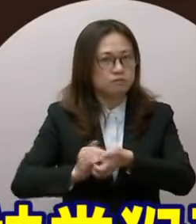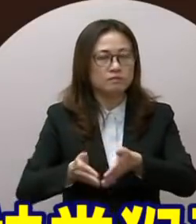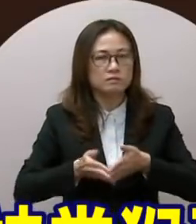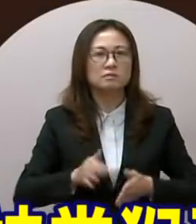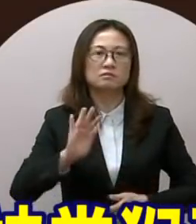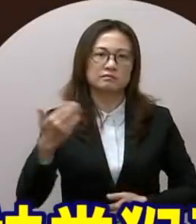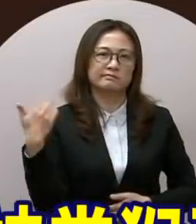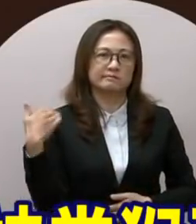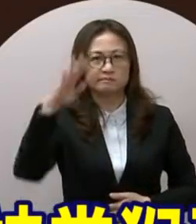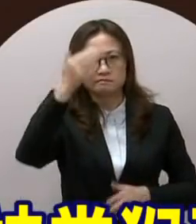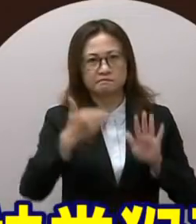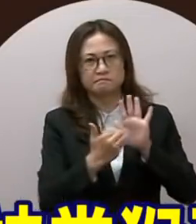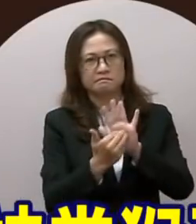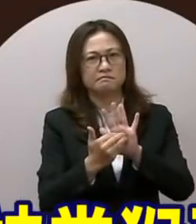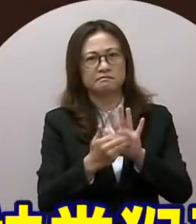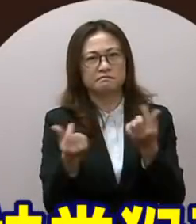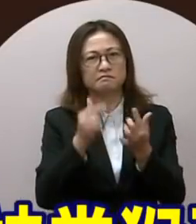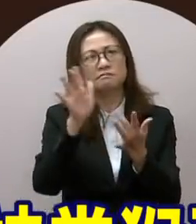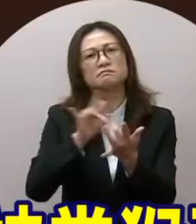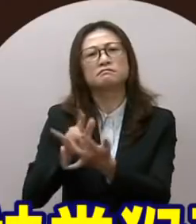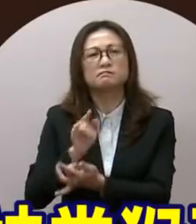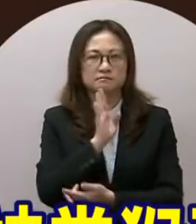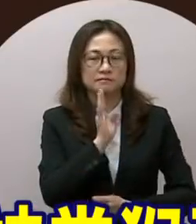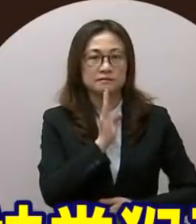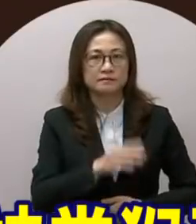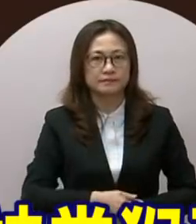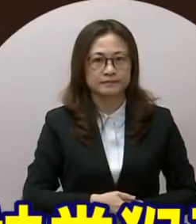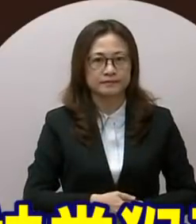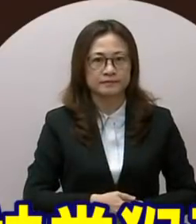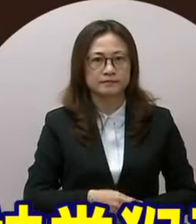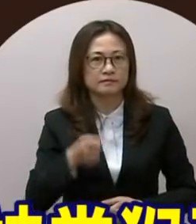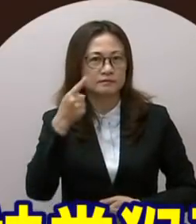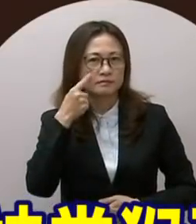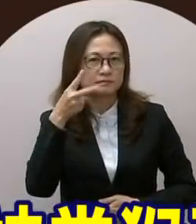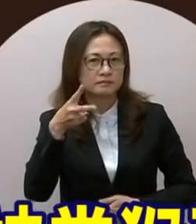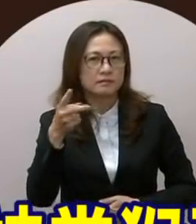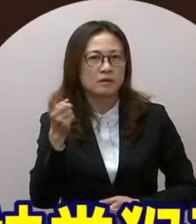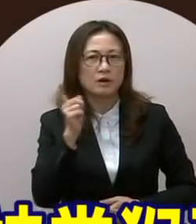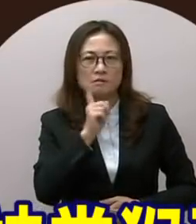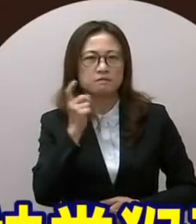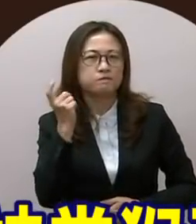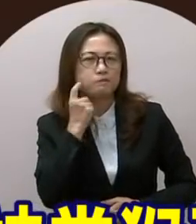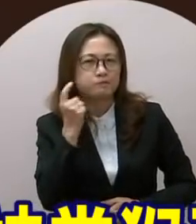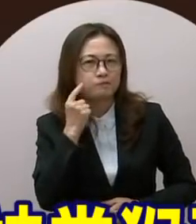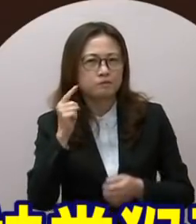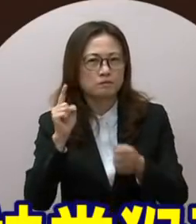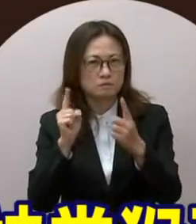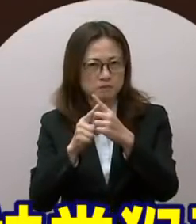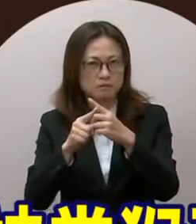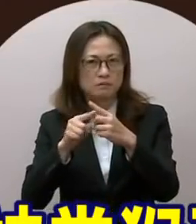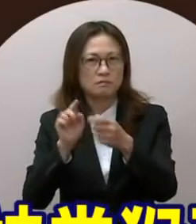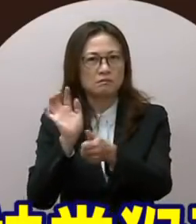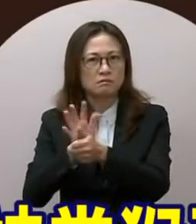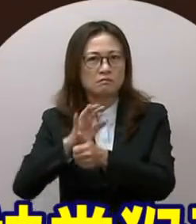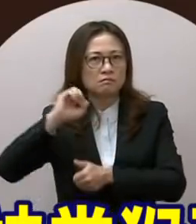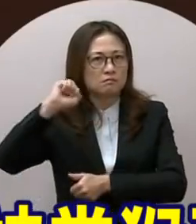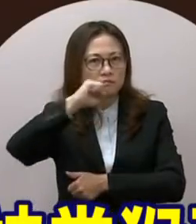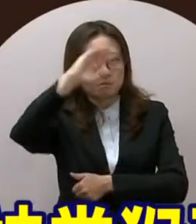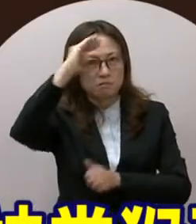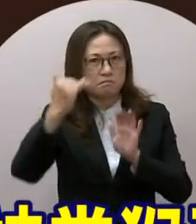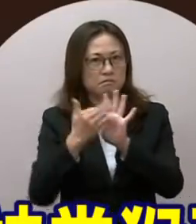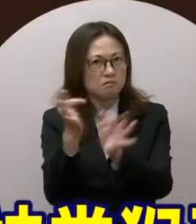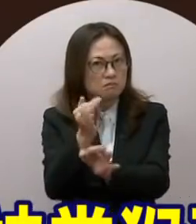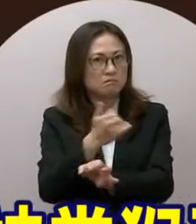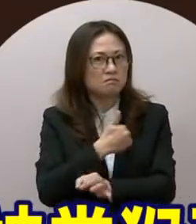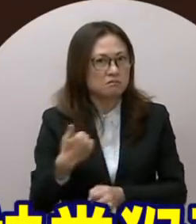我依旧无法认同出轨说谎的人能够带领台湾的防疫战争。我也想问问